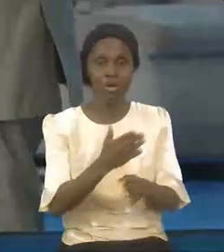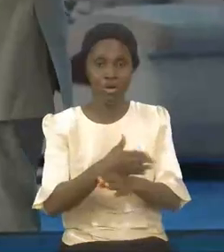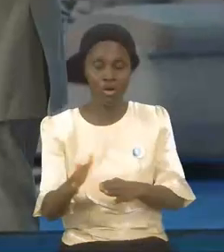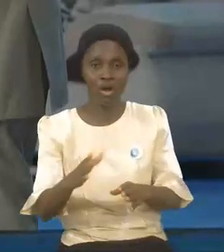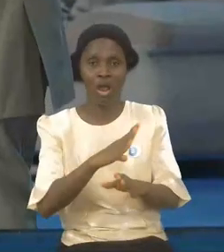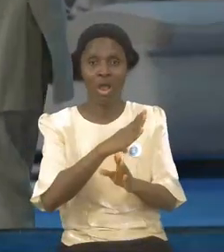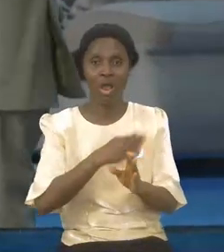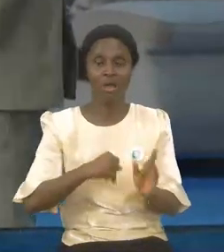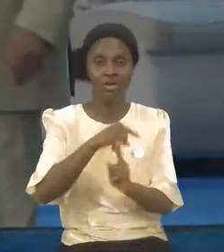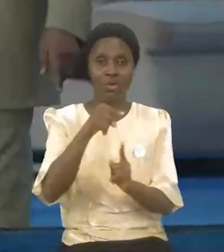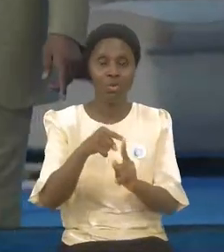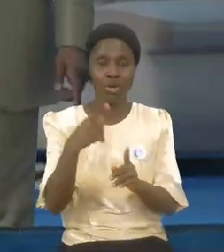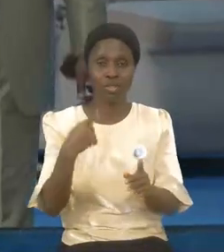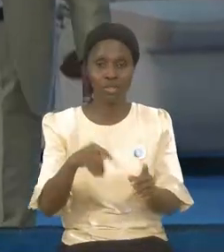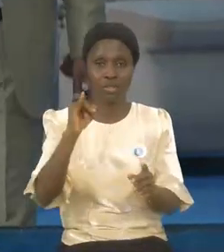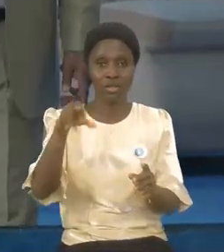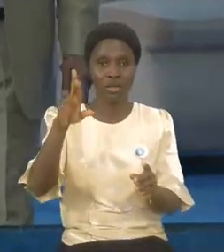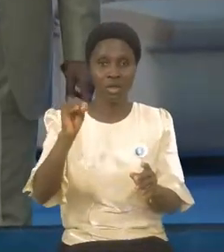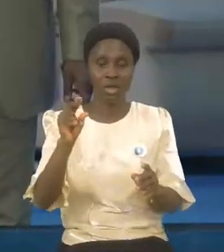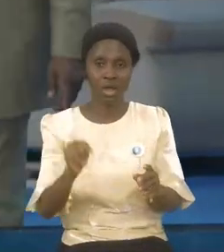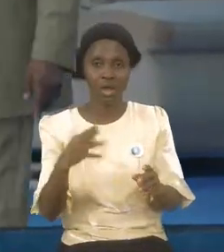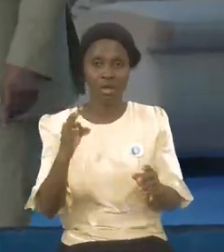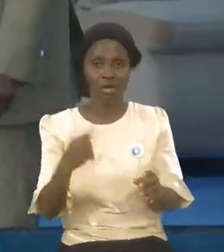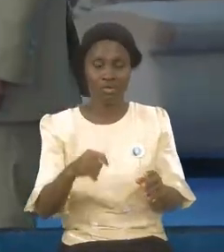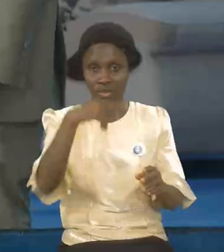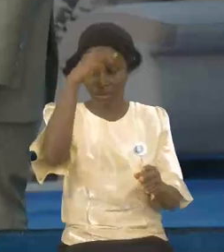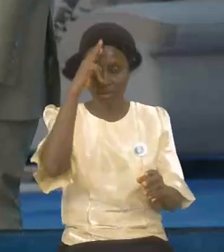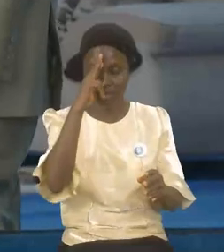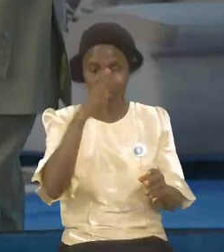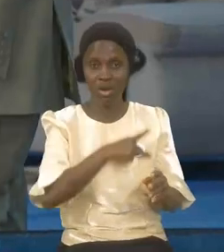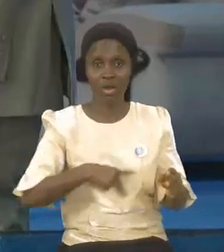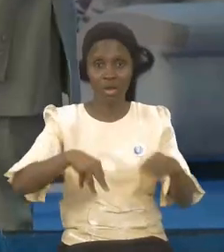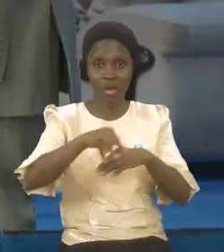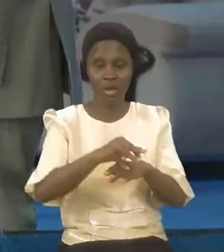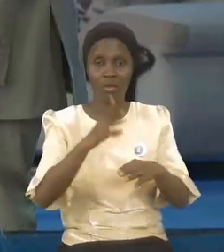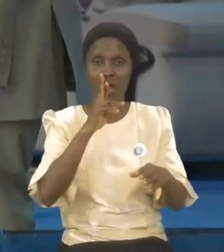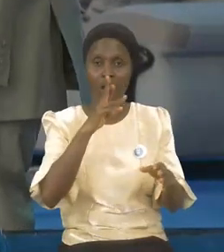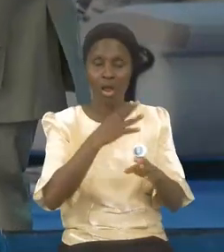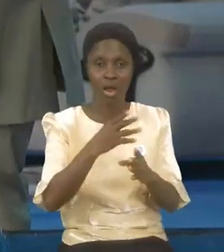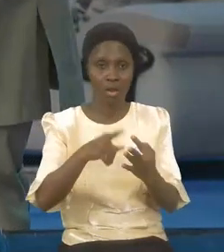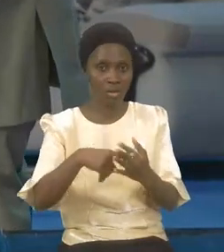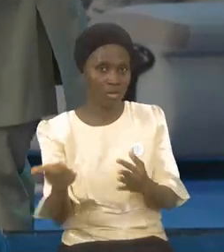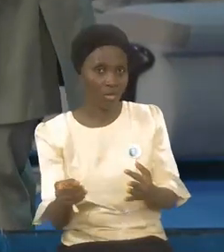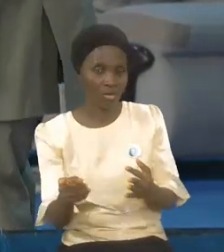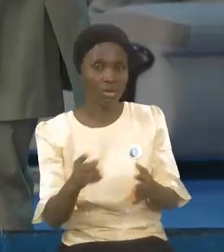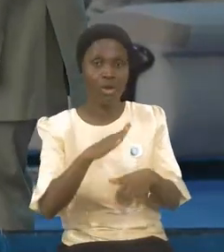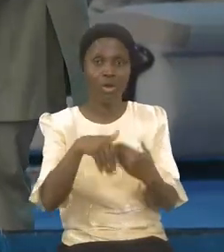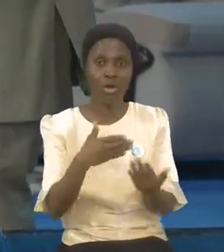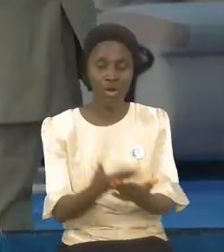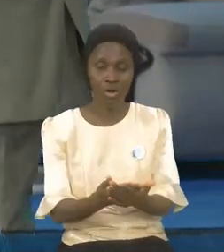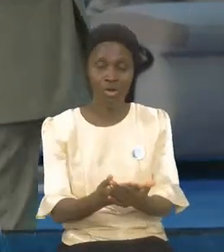de l'Empire Grèce est ôté, et lorsque la colonne métallique romaine aura pris